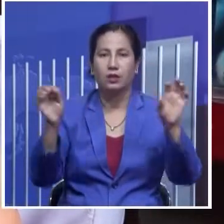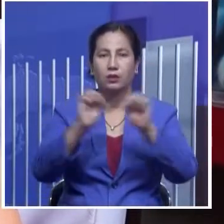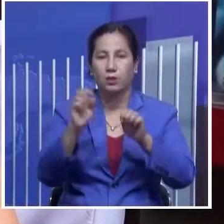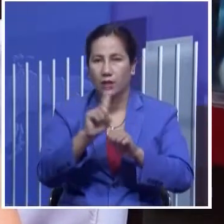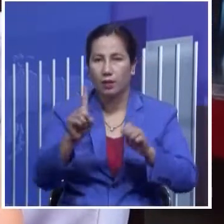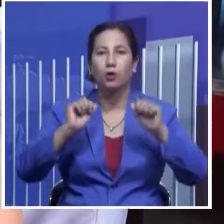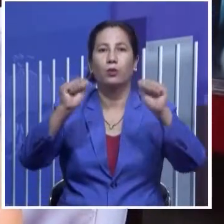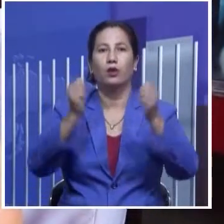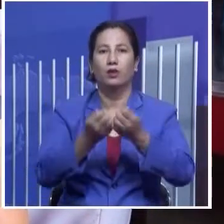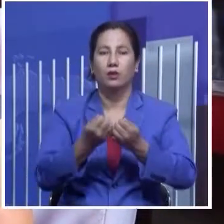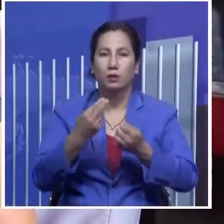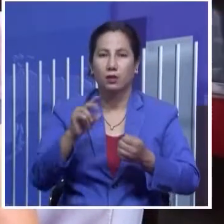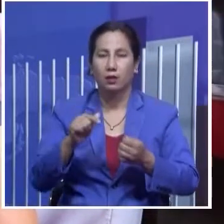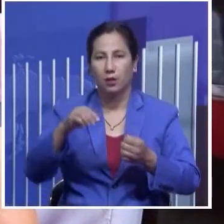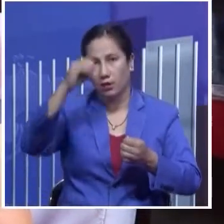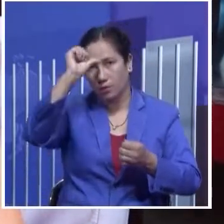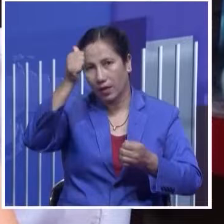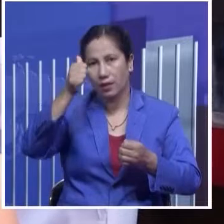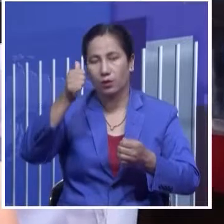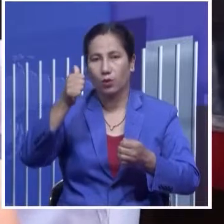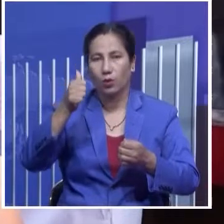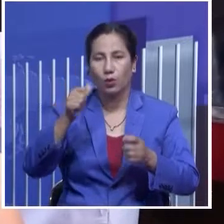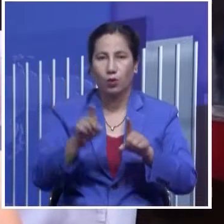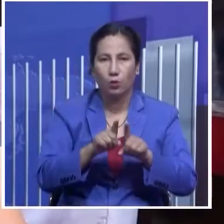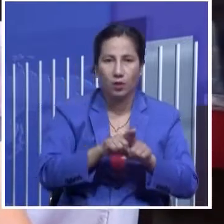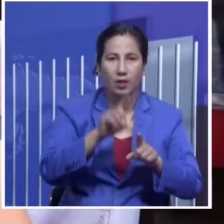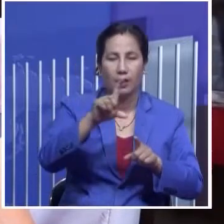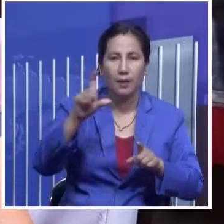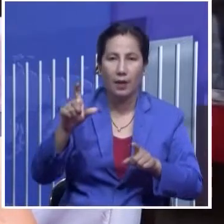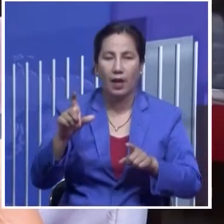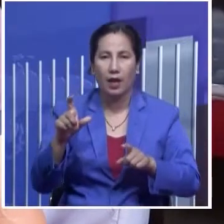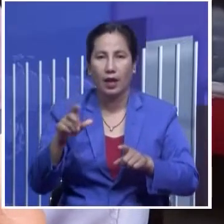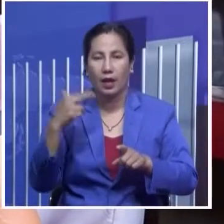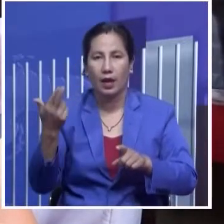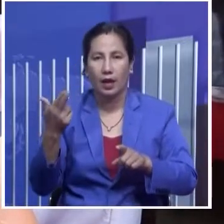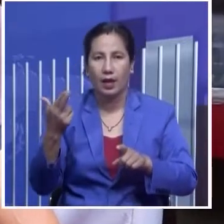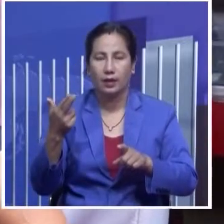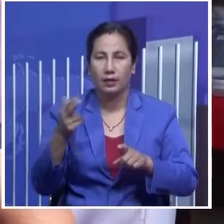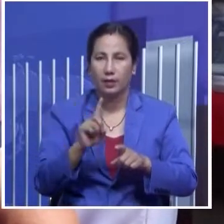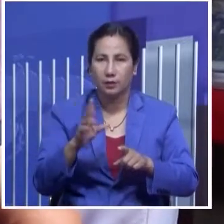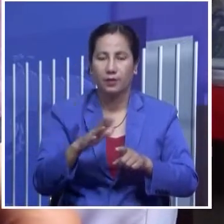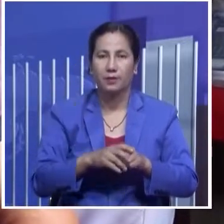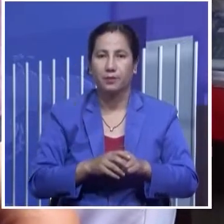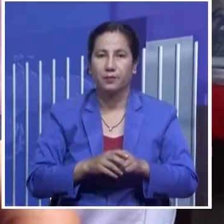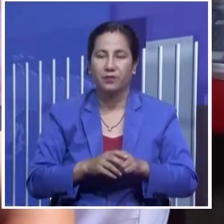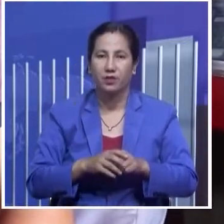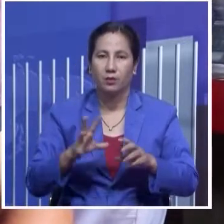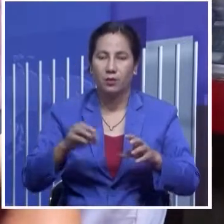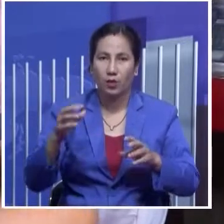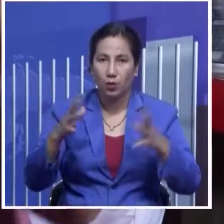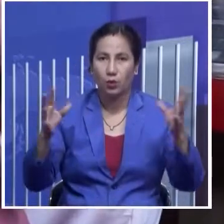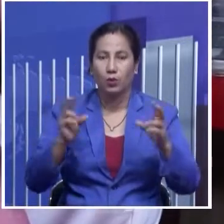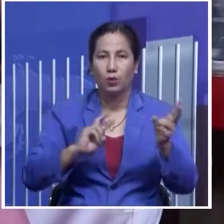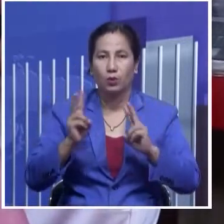पहल गरिदिनु पऱ्यो। अहिले इन्डियाको पनि व्यवहार चाहिँ नेपालीप्रति अलिक कडा व्यवहार राम्रो छैन भने। मोटर पुलको कुरा त यहाँ